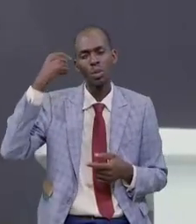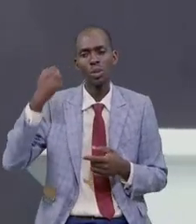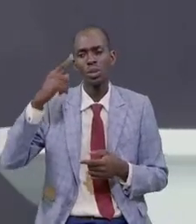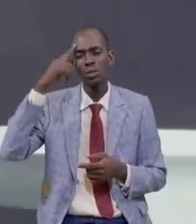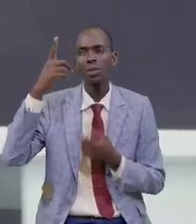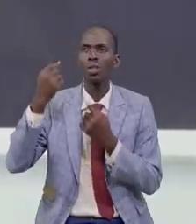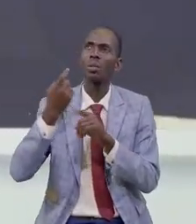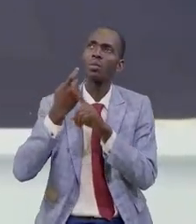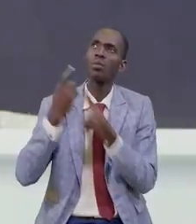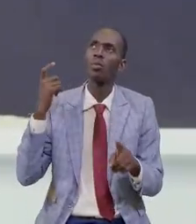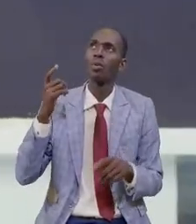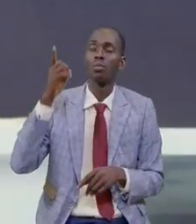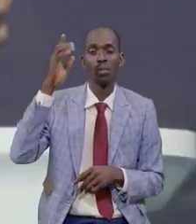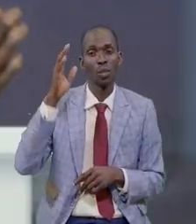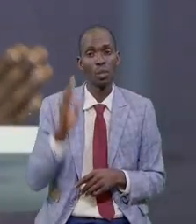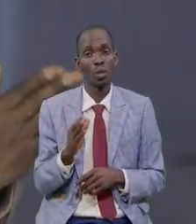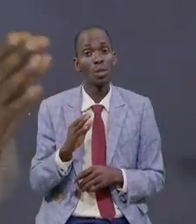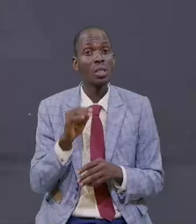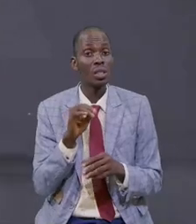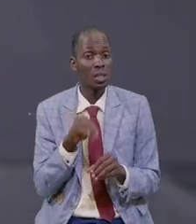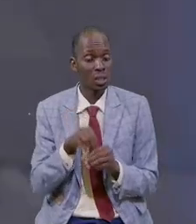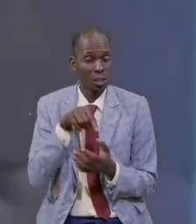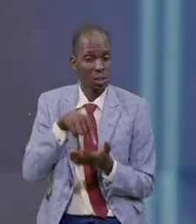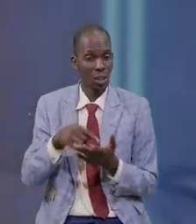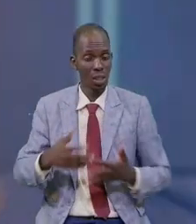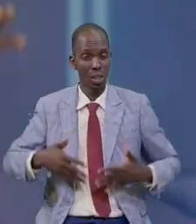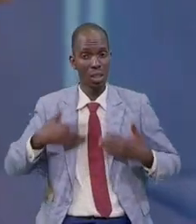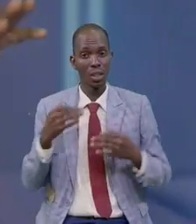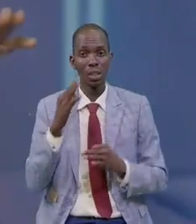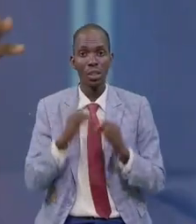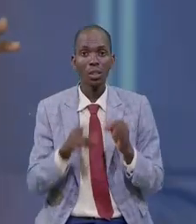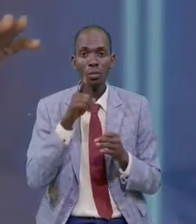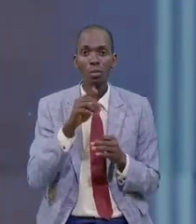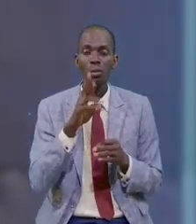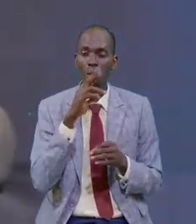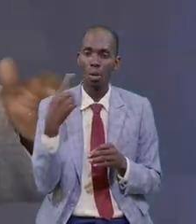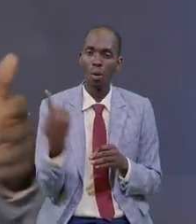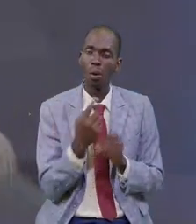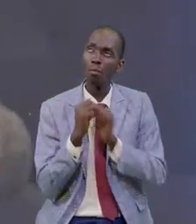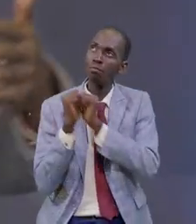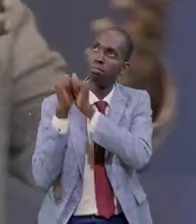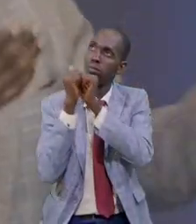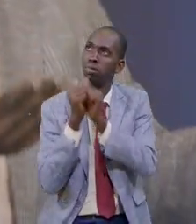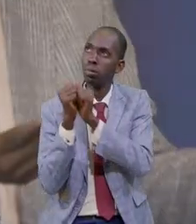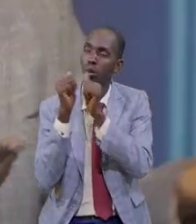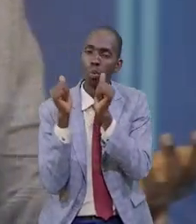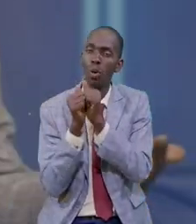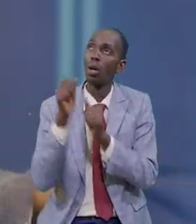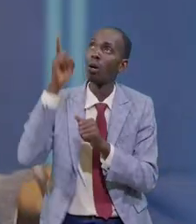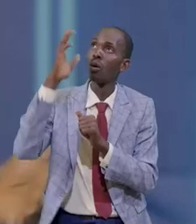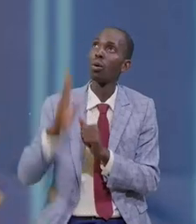vie si tu parcours la vie en partenariat avec la révélation de